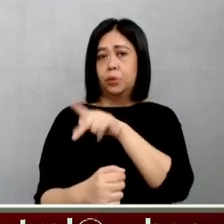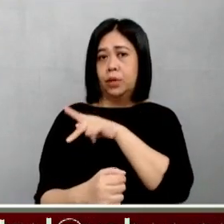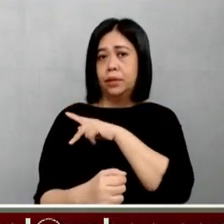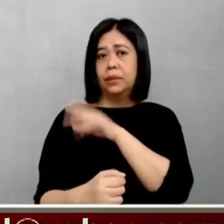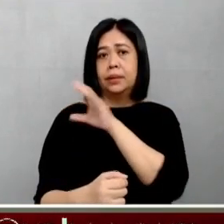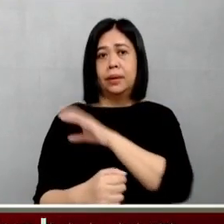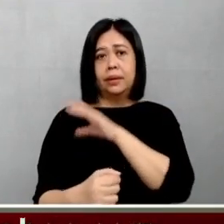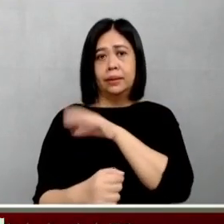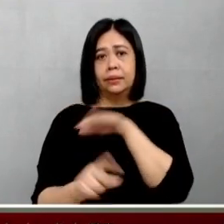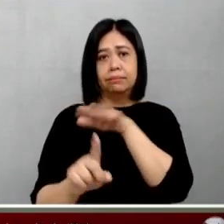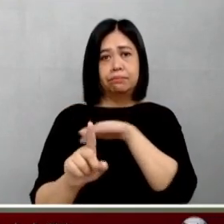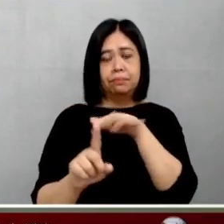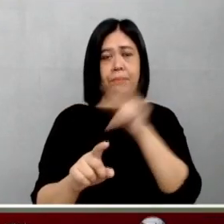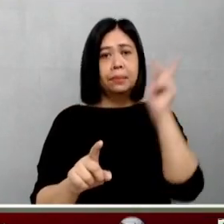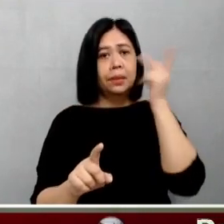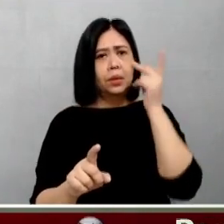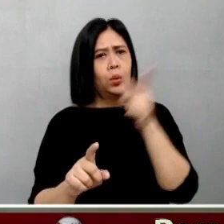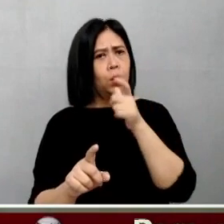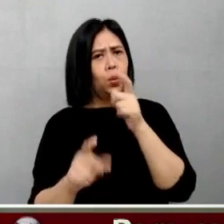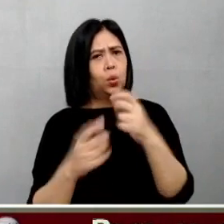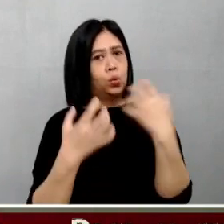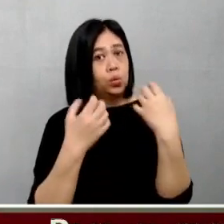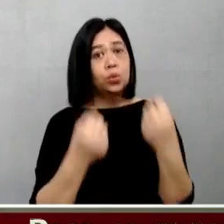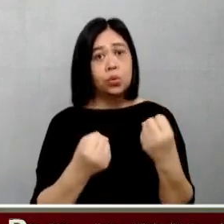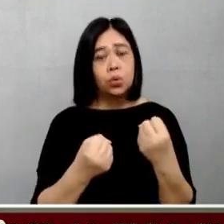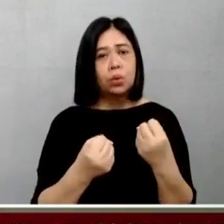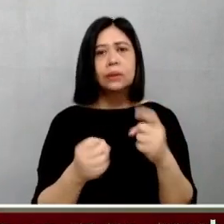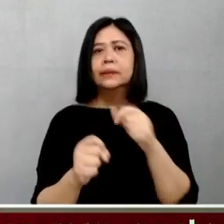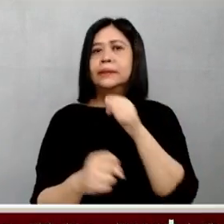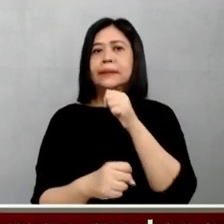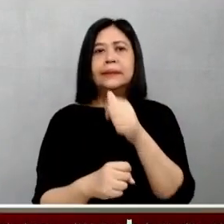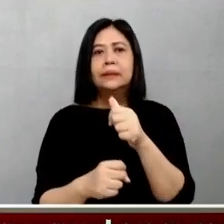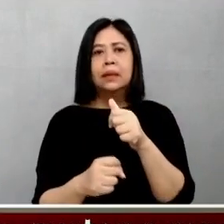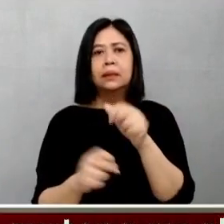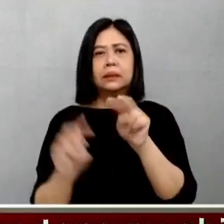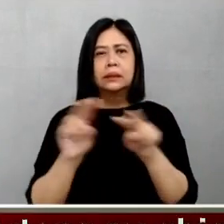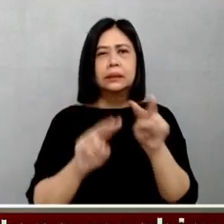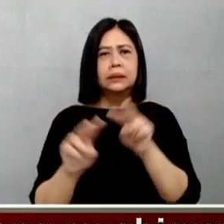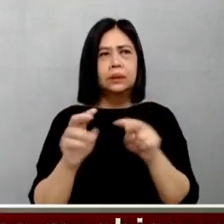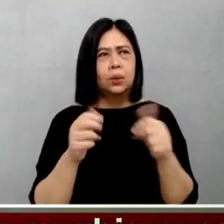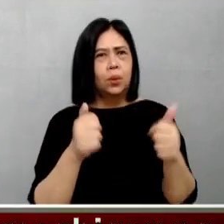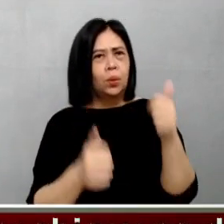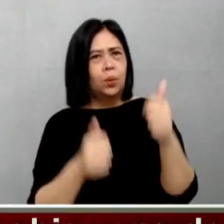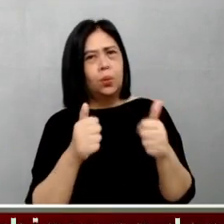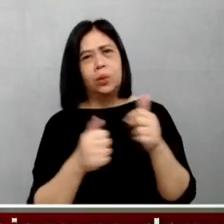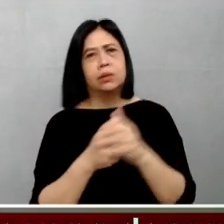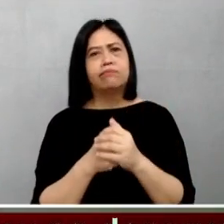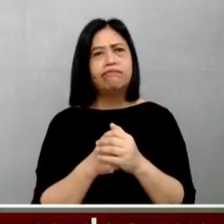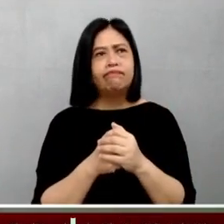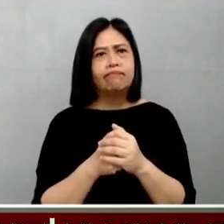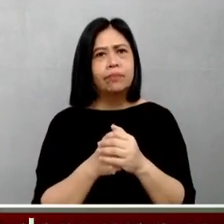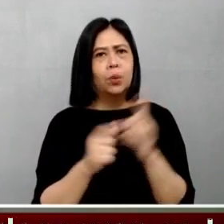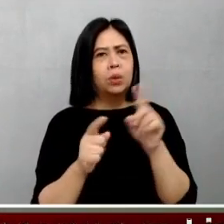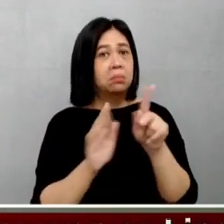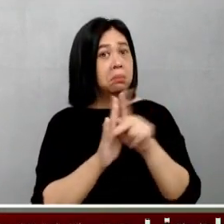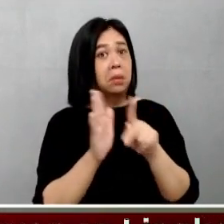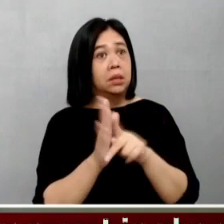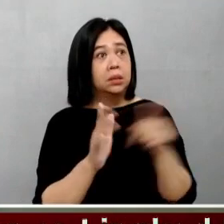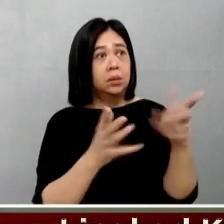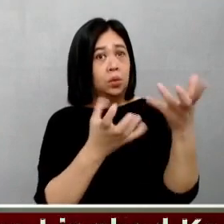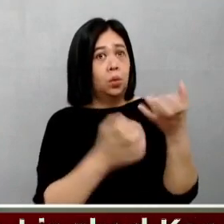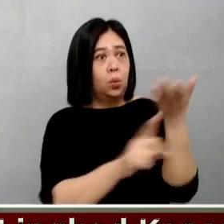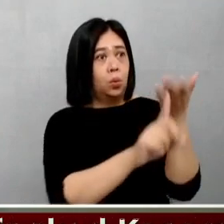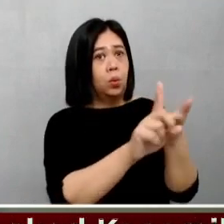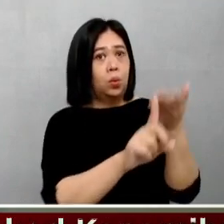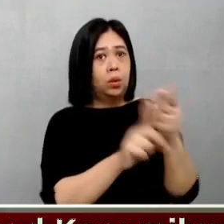personality-oriented politics kung sino ang malakas, hindi natin makita tuloy ano yung policies na gusto ng isang